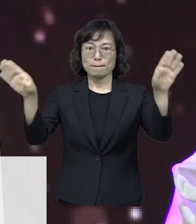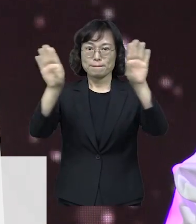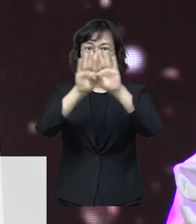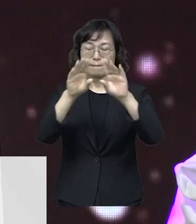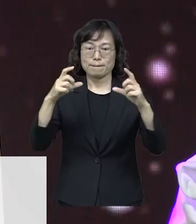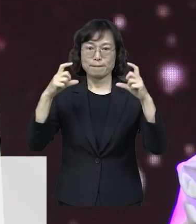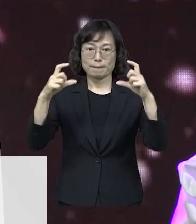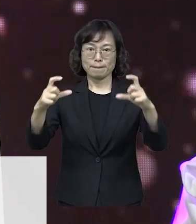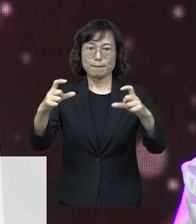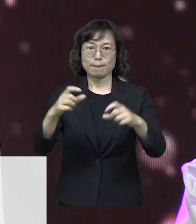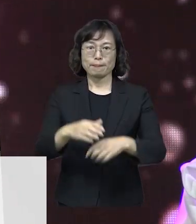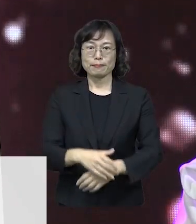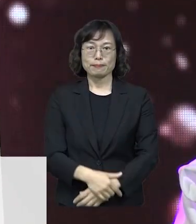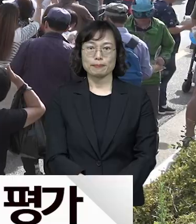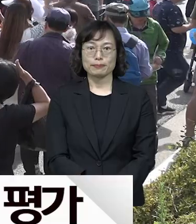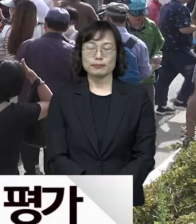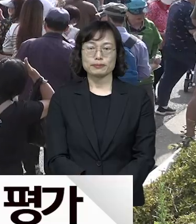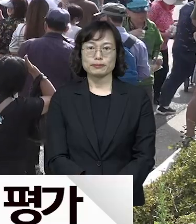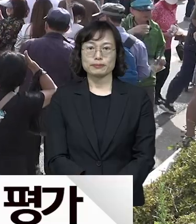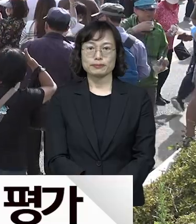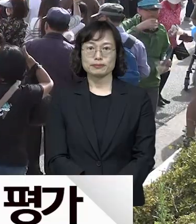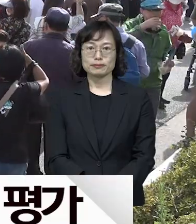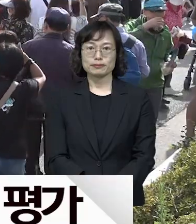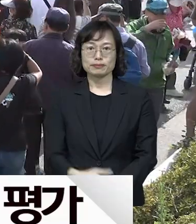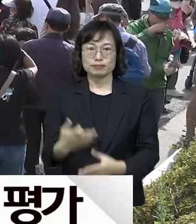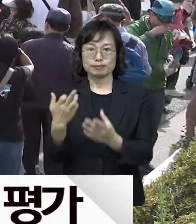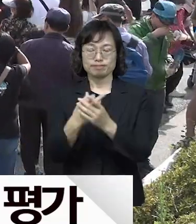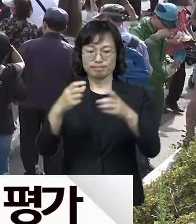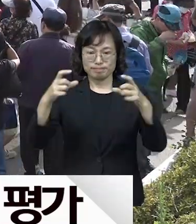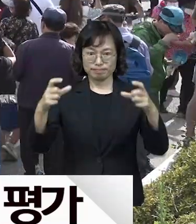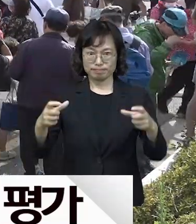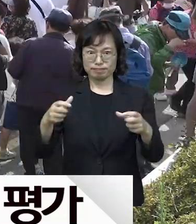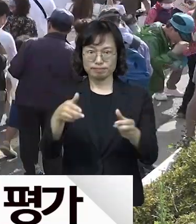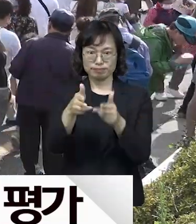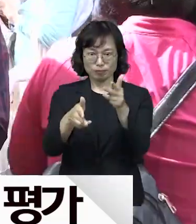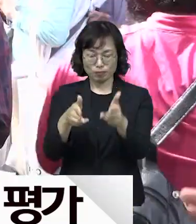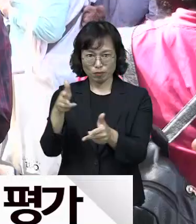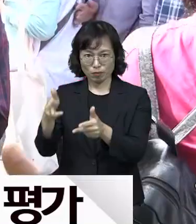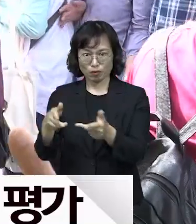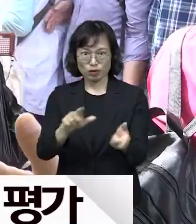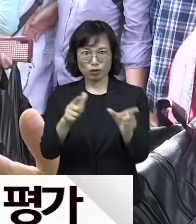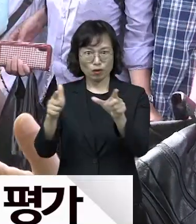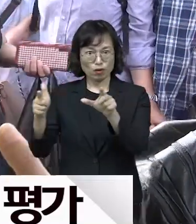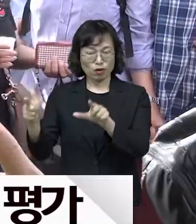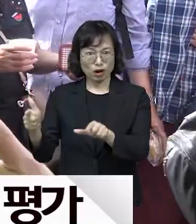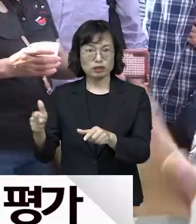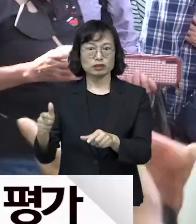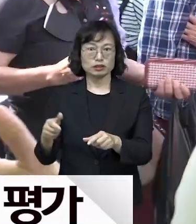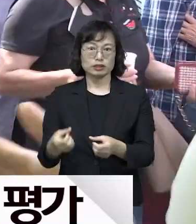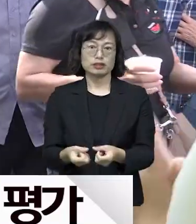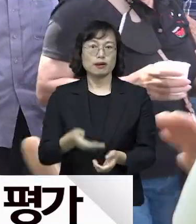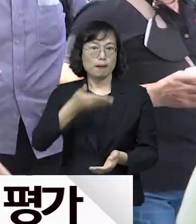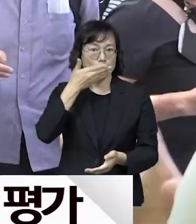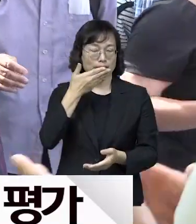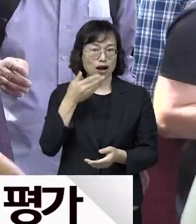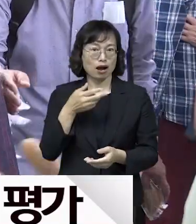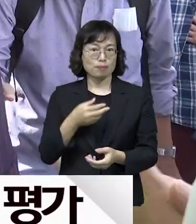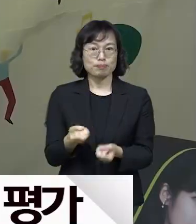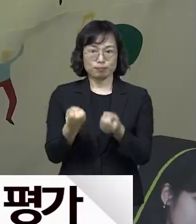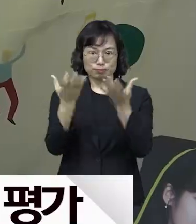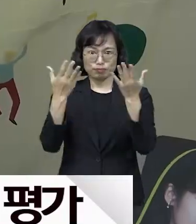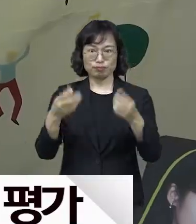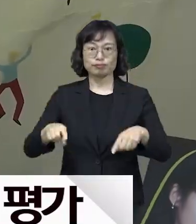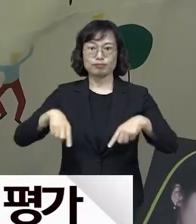막을 내리겠습니다. 양산에 있는 롯데칠성음료와 롯데제과, 진주햄 등 식품제조